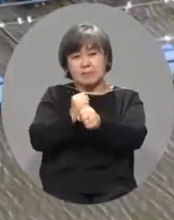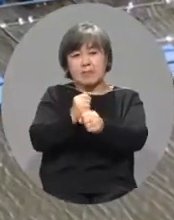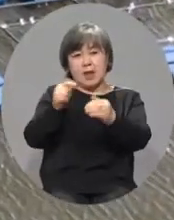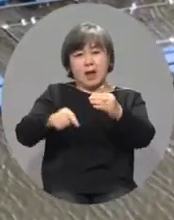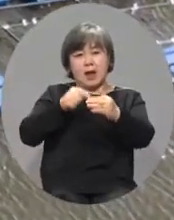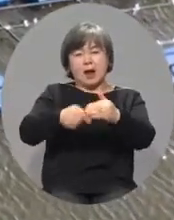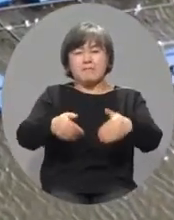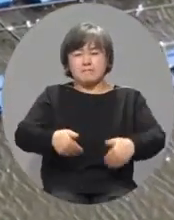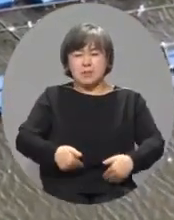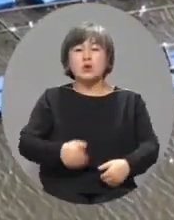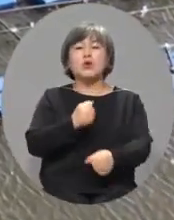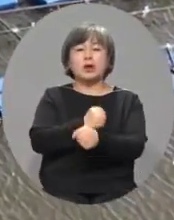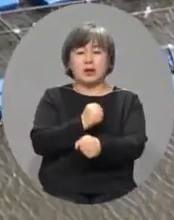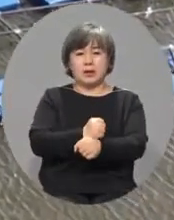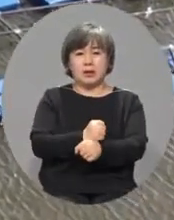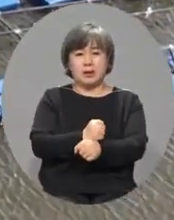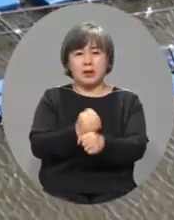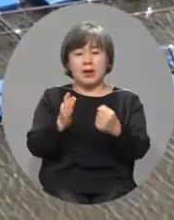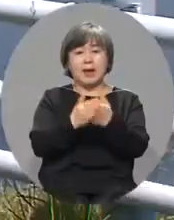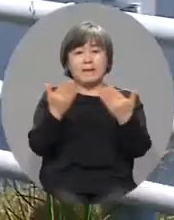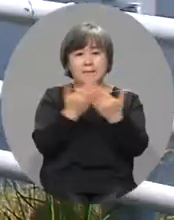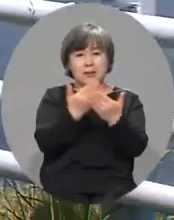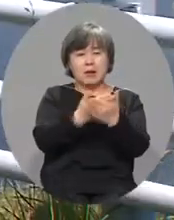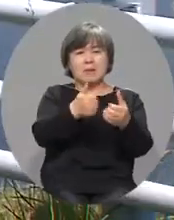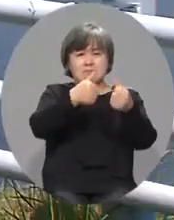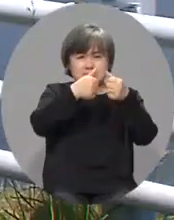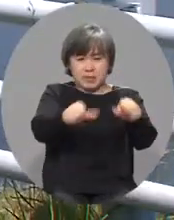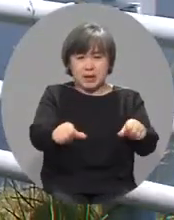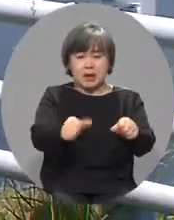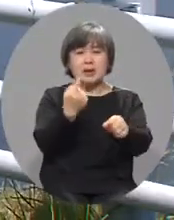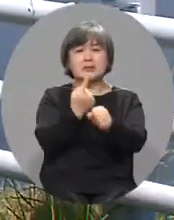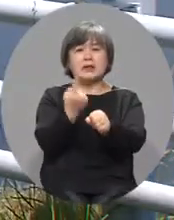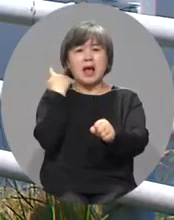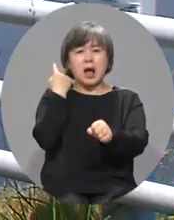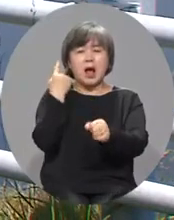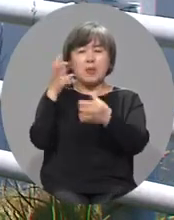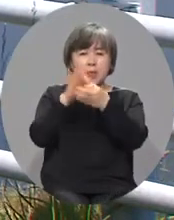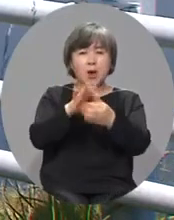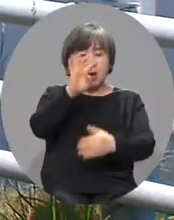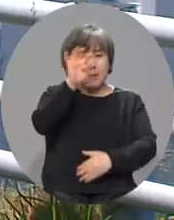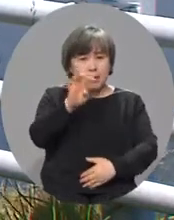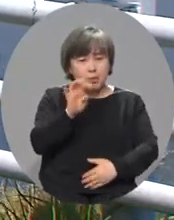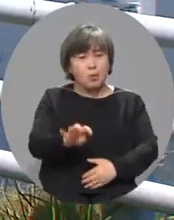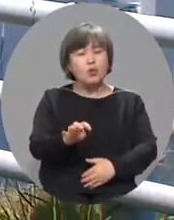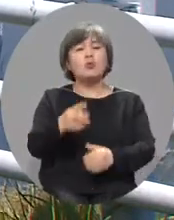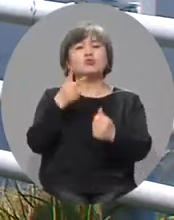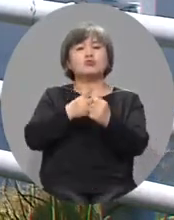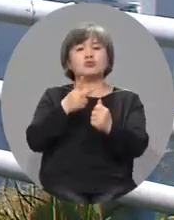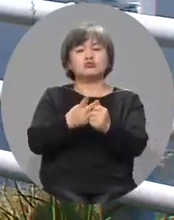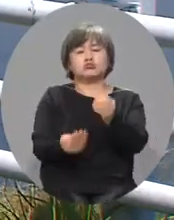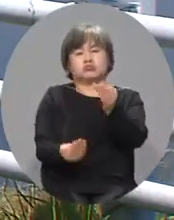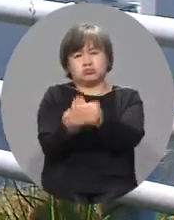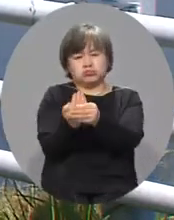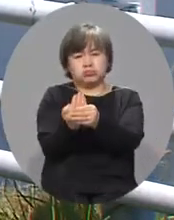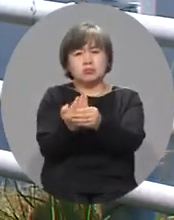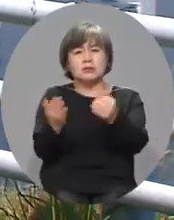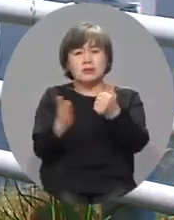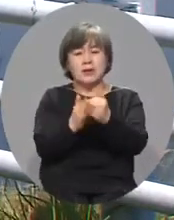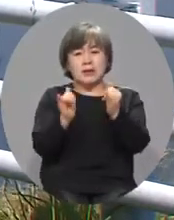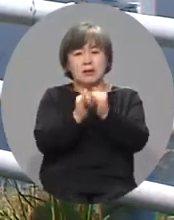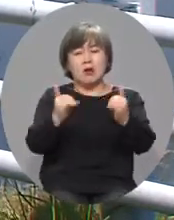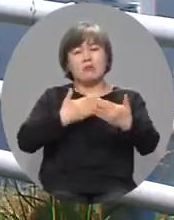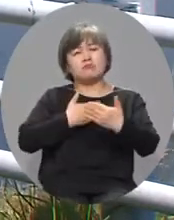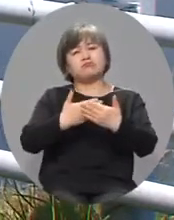우선 전제돼야 합니다. 발전기 파손 사고는 작년에 이어서 두 번째. 이처럼 사고가 자주 발생하면서